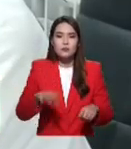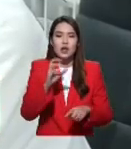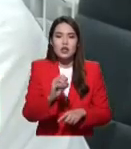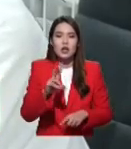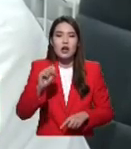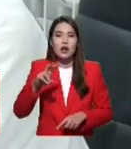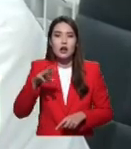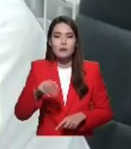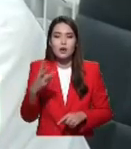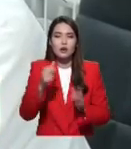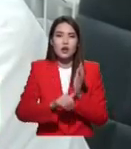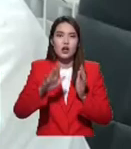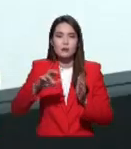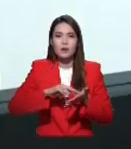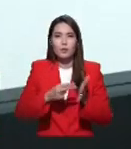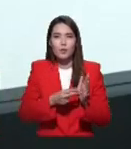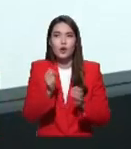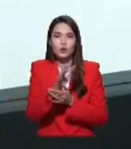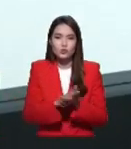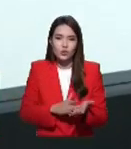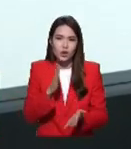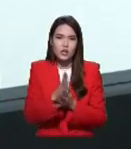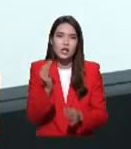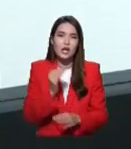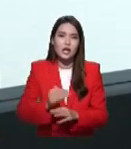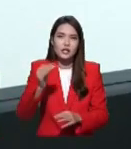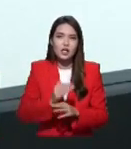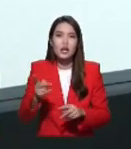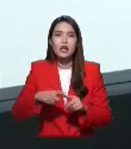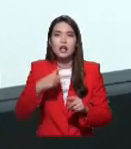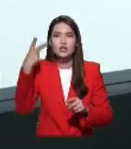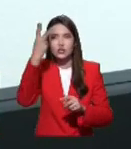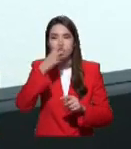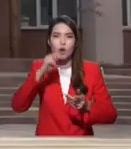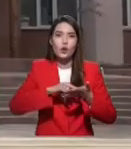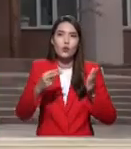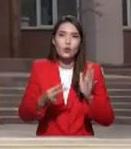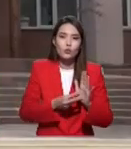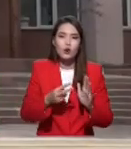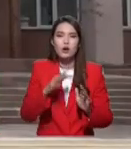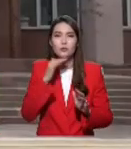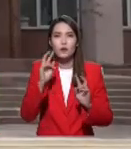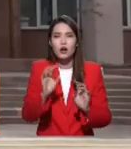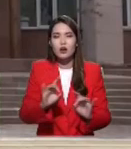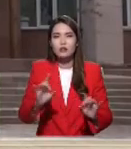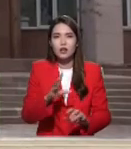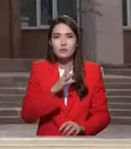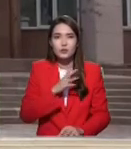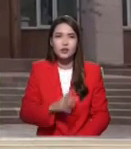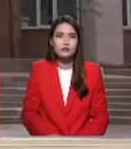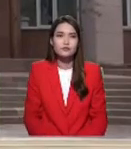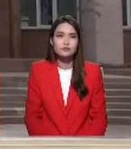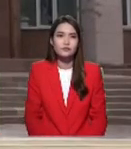бағдарлама әлде даму сатысында екенін, және оның кезең-кезеңмен енгізуі алдағы 2 жылда жоспарланып отырғанын атап өтті. Бекболат Сатуов,